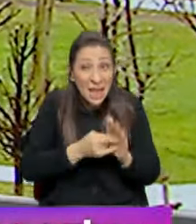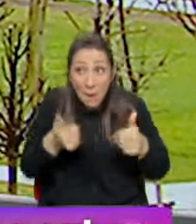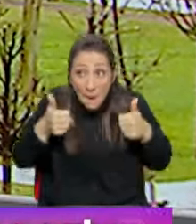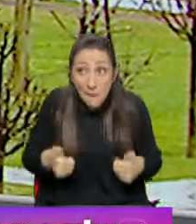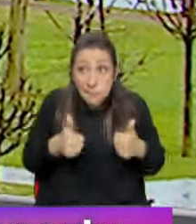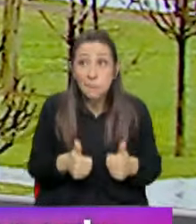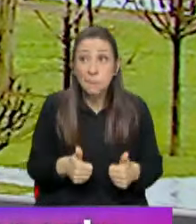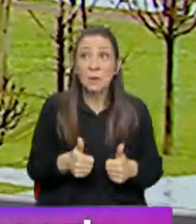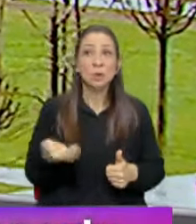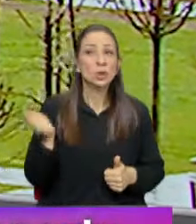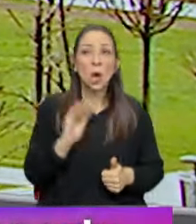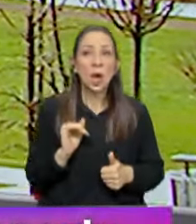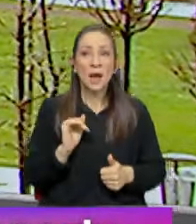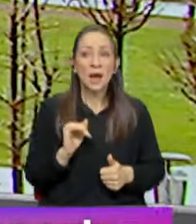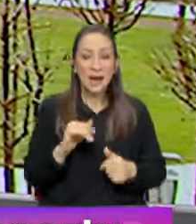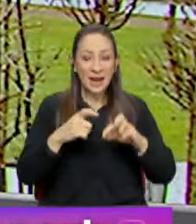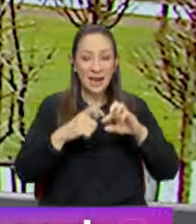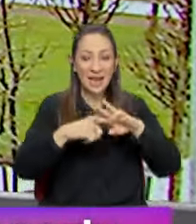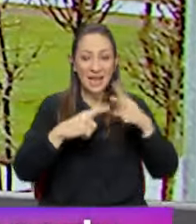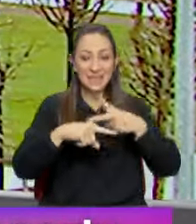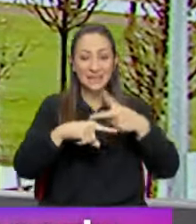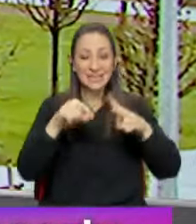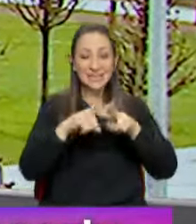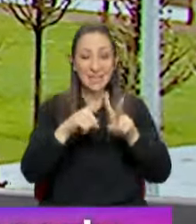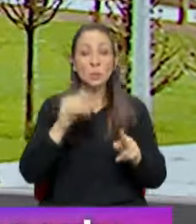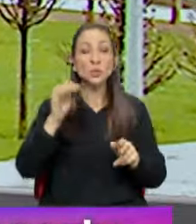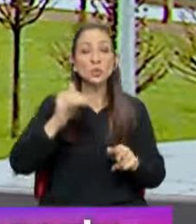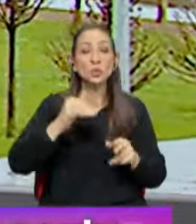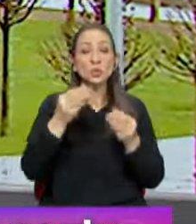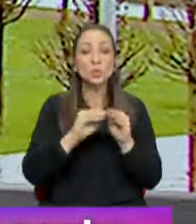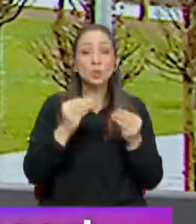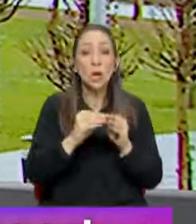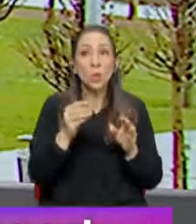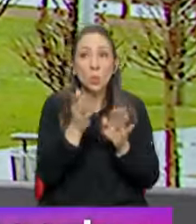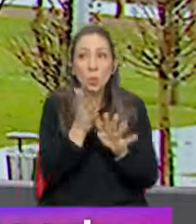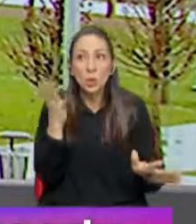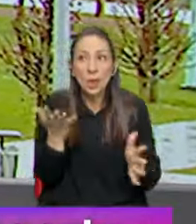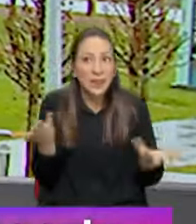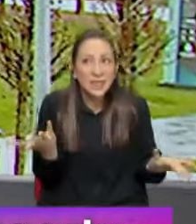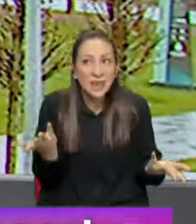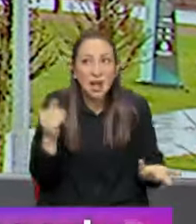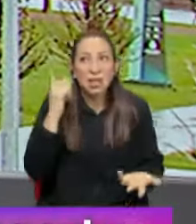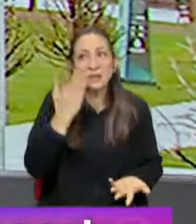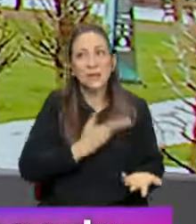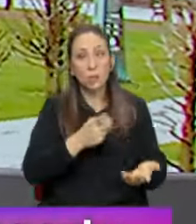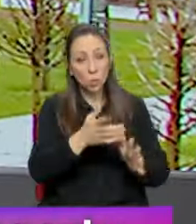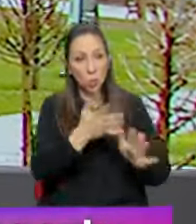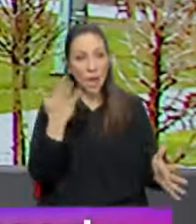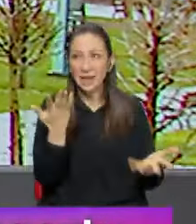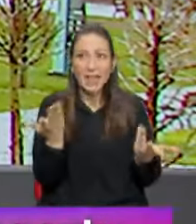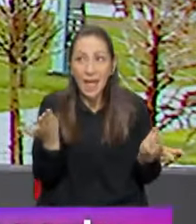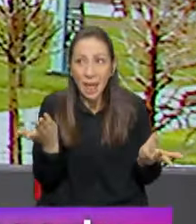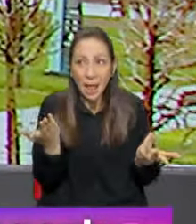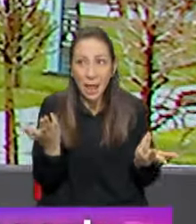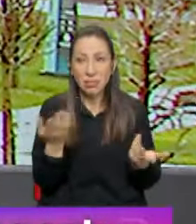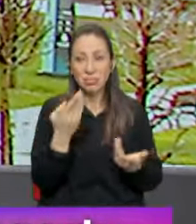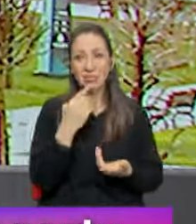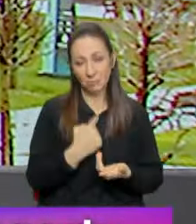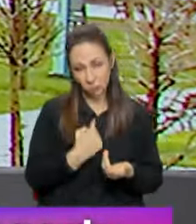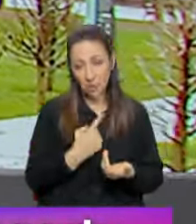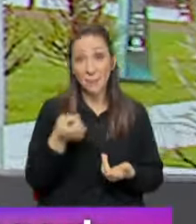mi? Sonra Rezan Hanım, ucuz yumurta kuyrukları nedir? Allah aşkına bu kuyruklar neyin nesidir